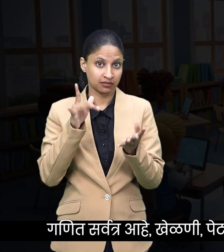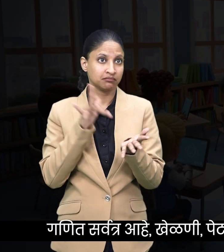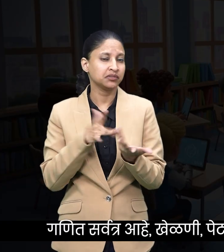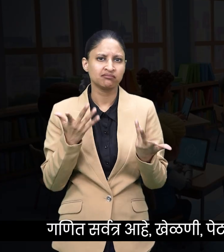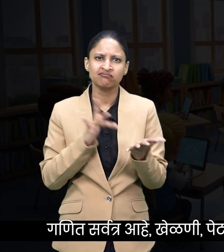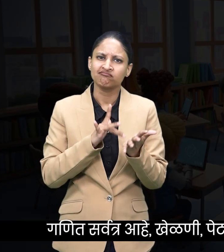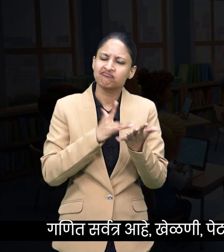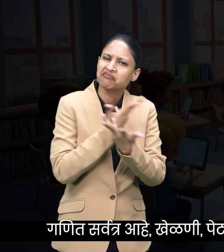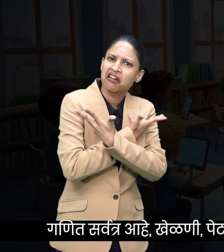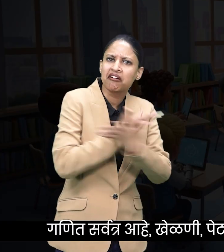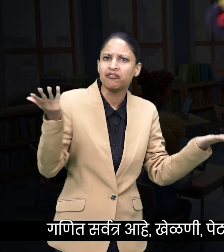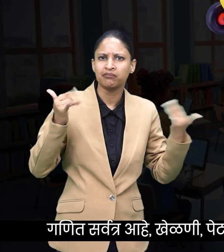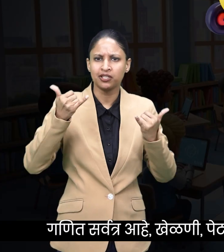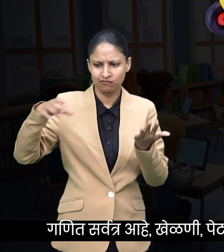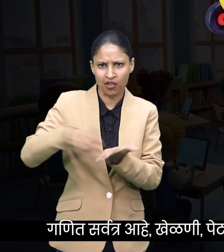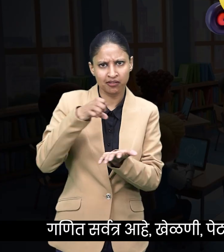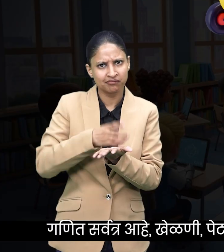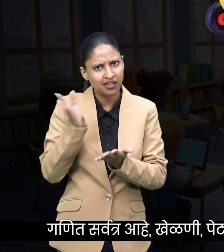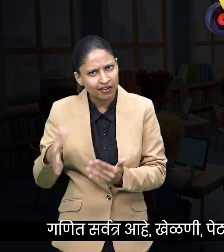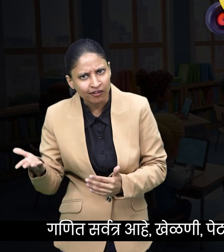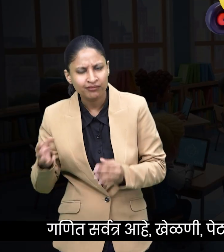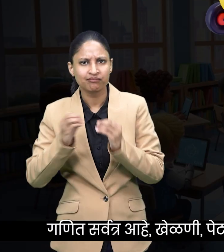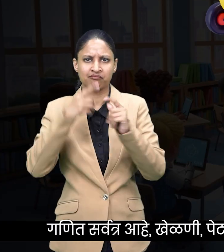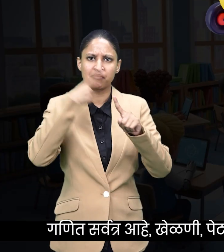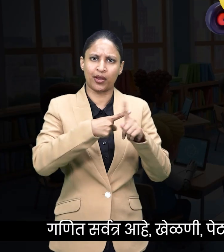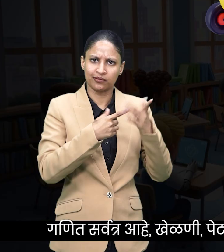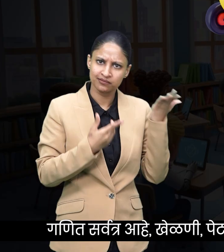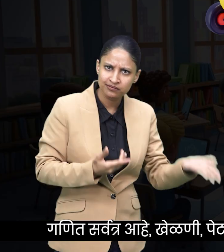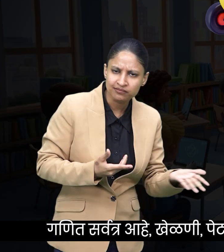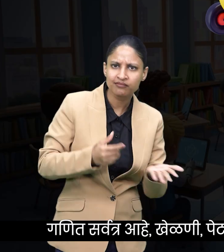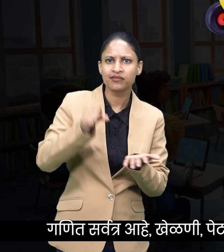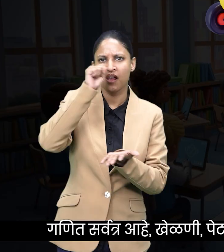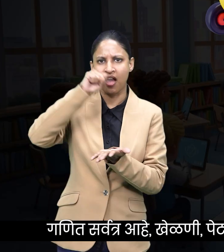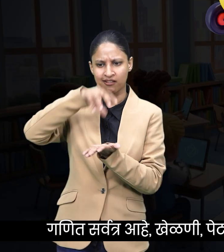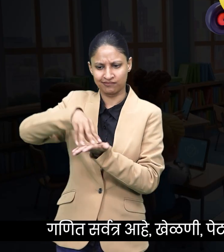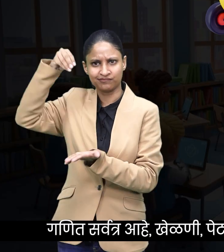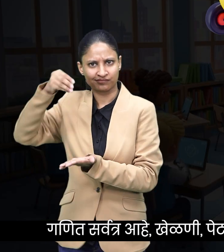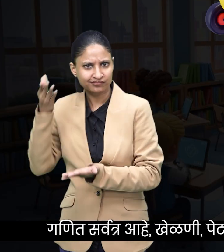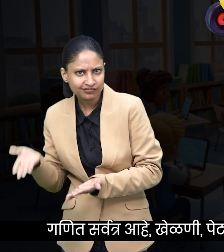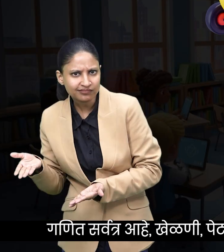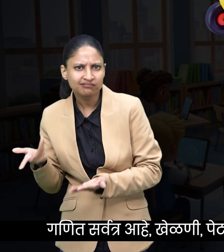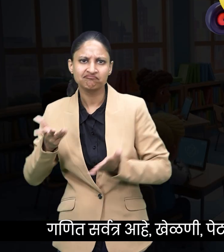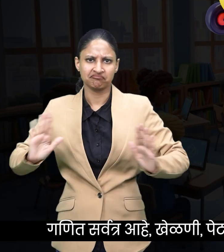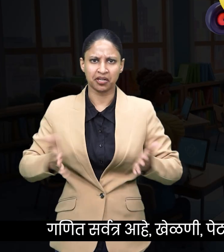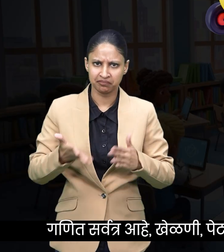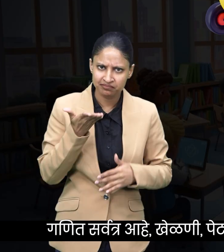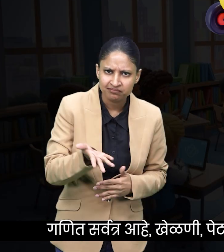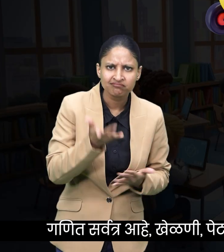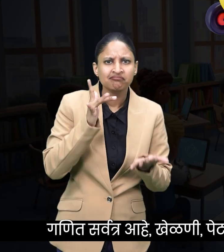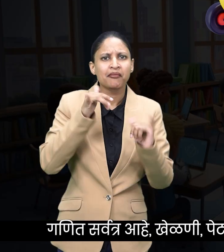गणित सर्वत्र आहे. खेळणी, पेट्या, कोन, ड्रम आणि अगदी खेळाच्या मैदानातही.